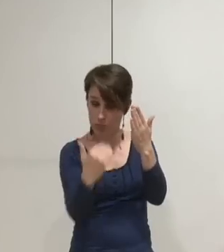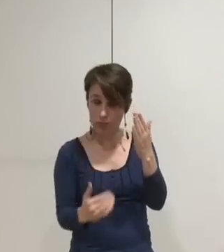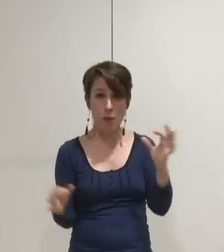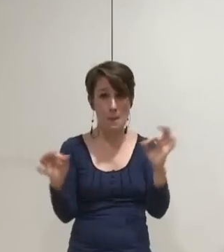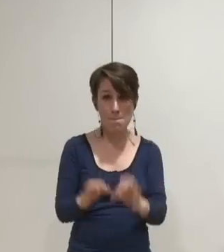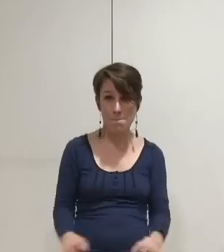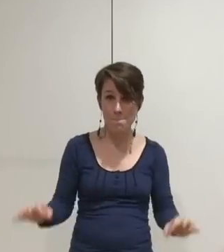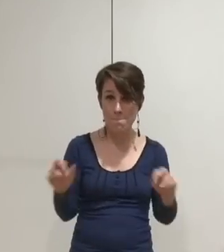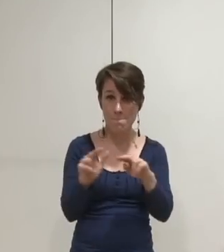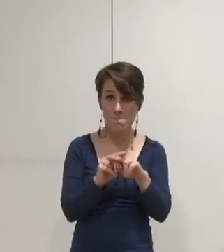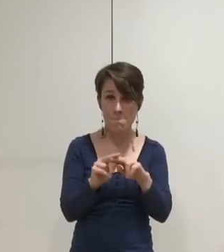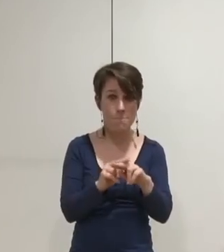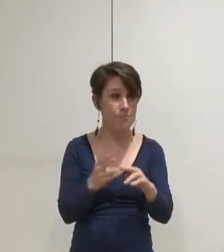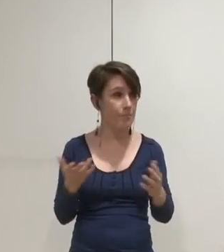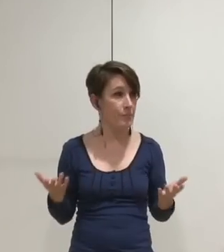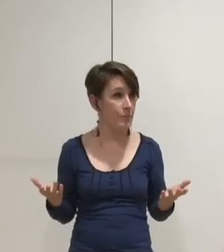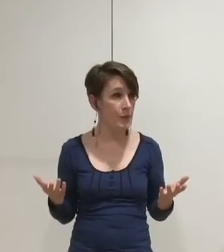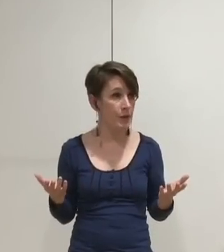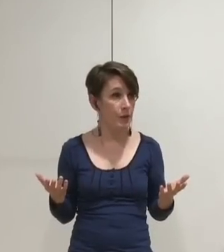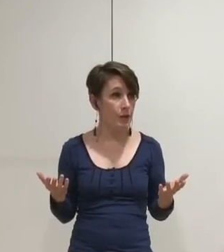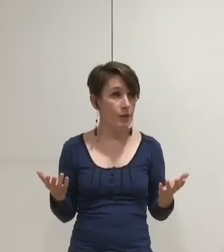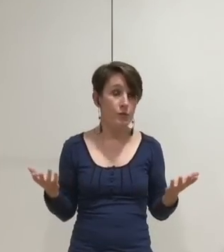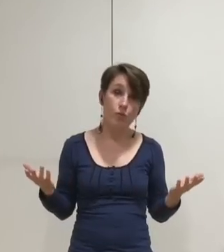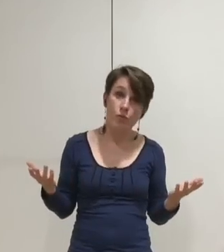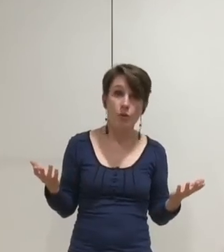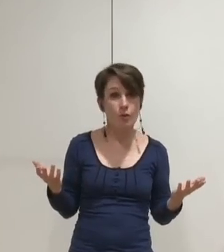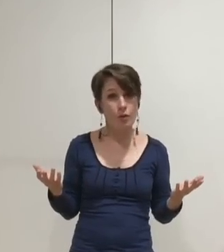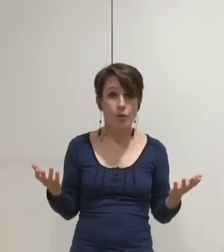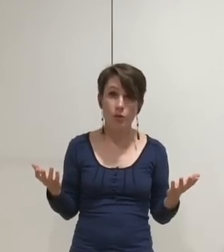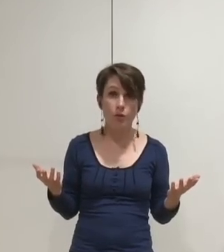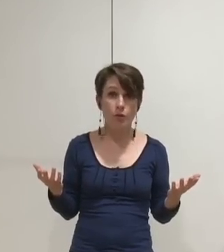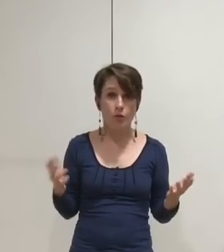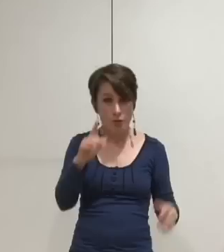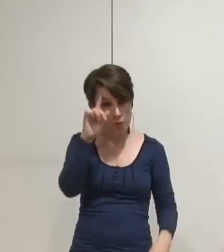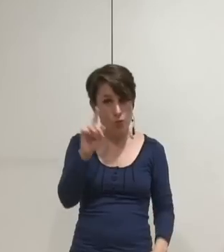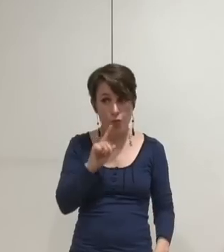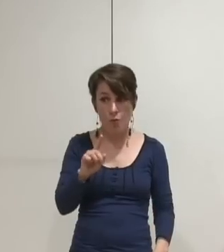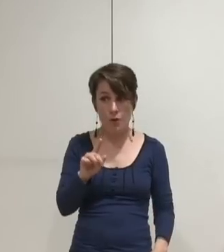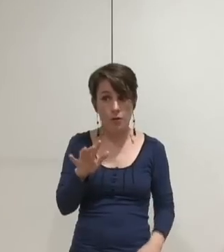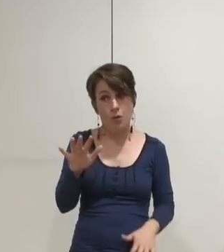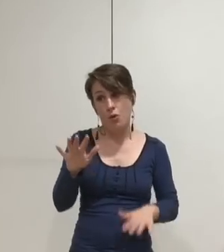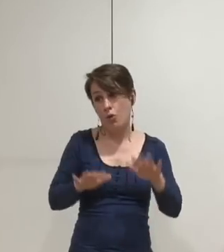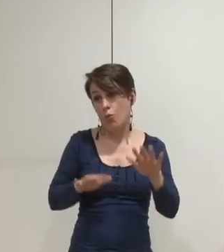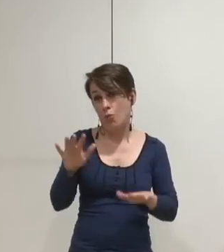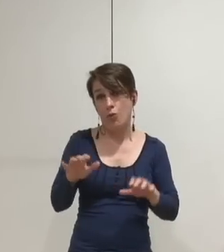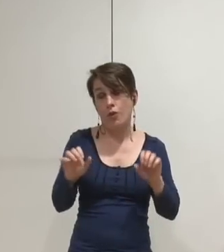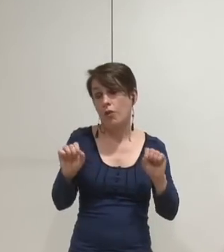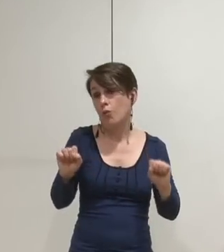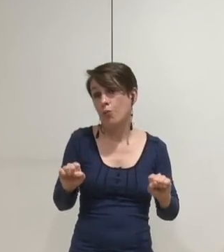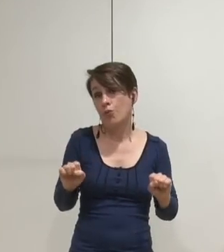l'opportunité d'un tel ou tel dossier il aurait été extrêmement facile d'avoir une position que je